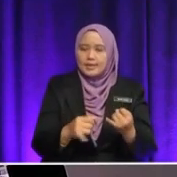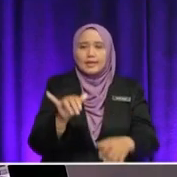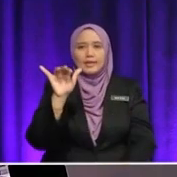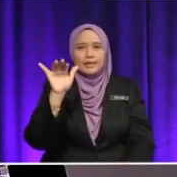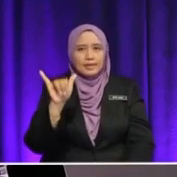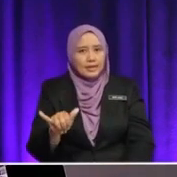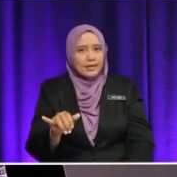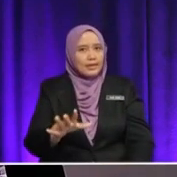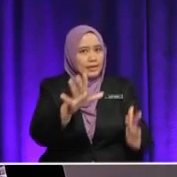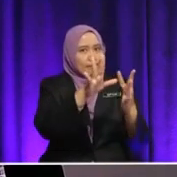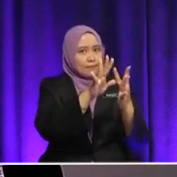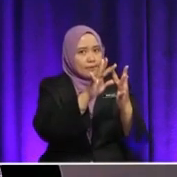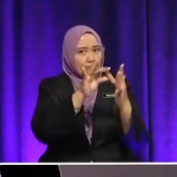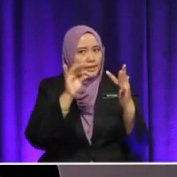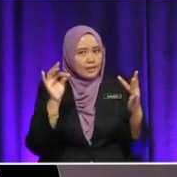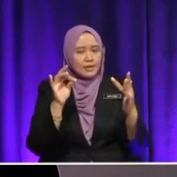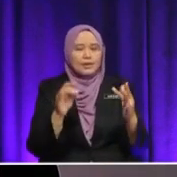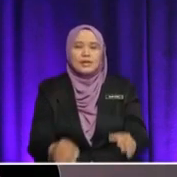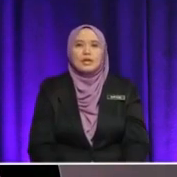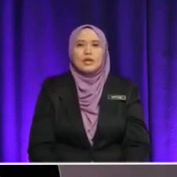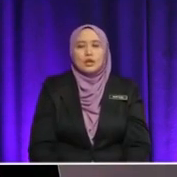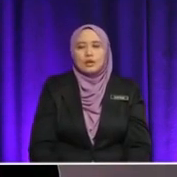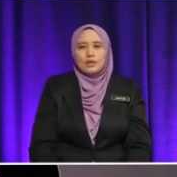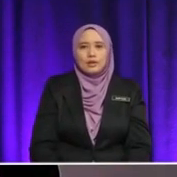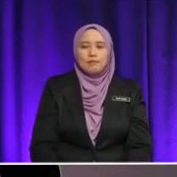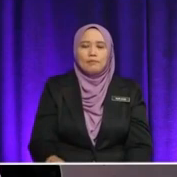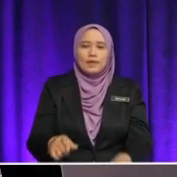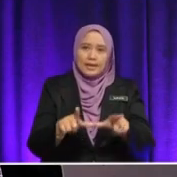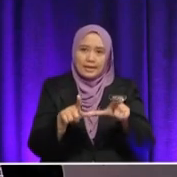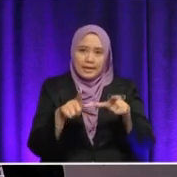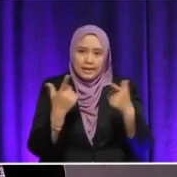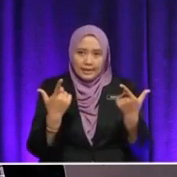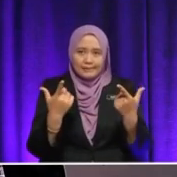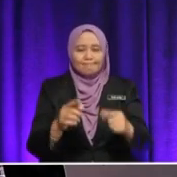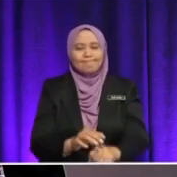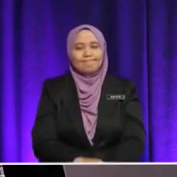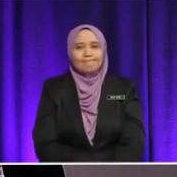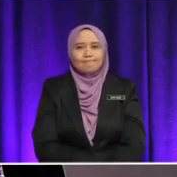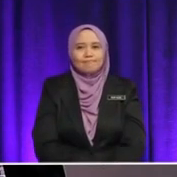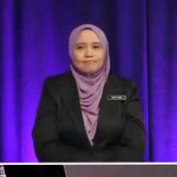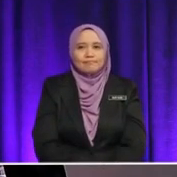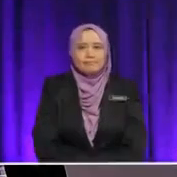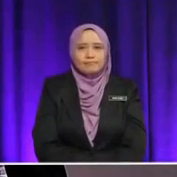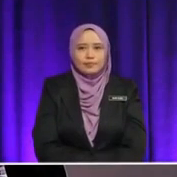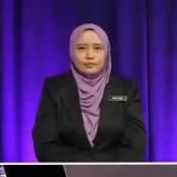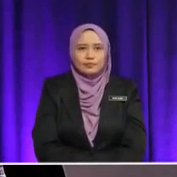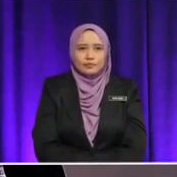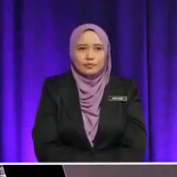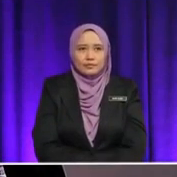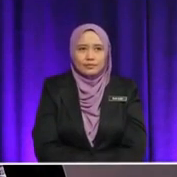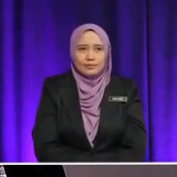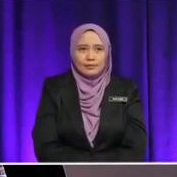perbedaan dibentuk dan juga bentuk dibeton hanya bilangan yang dipilih saja berbeda baik-baik kita lihat seterusnya oke